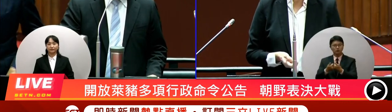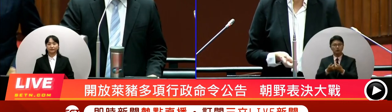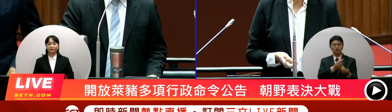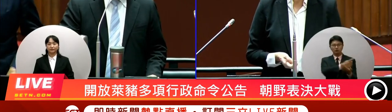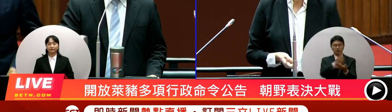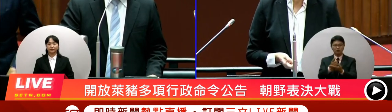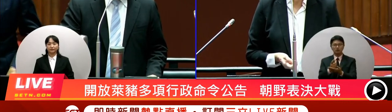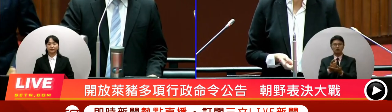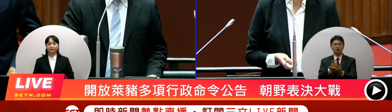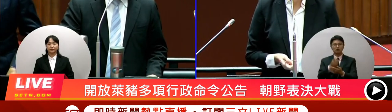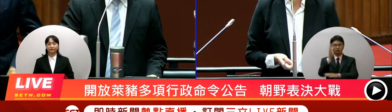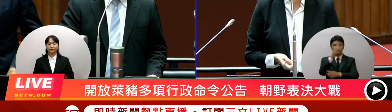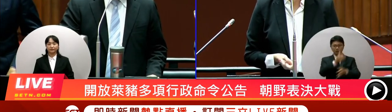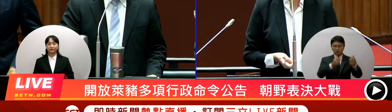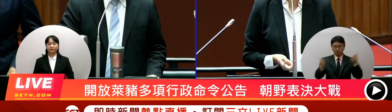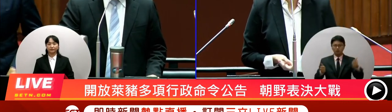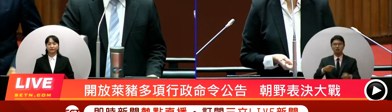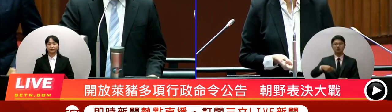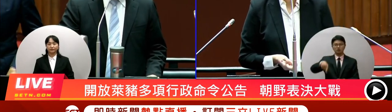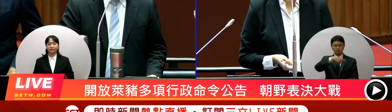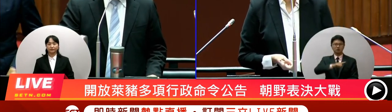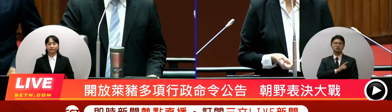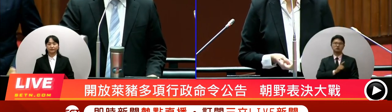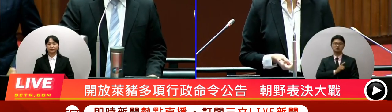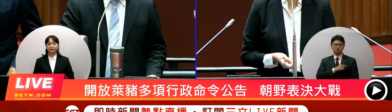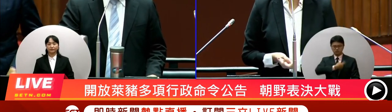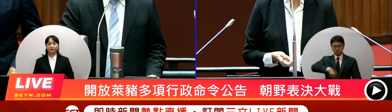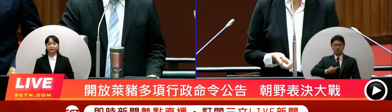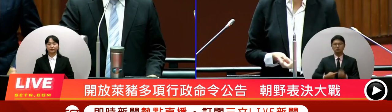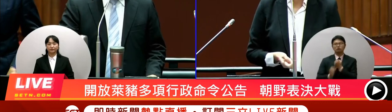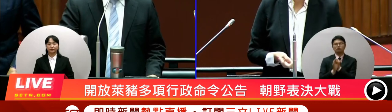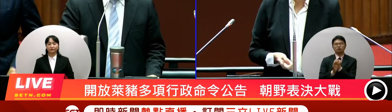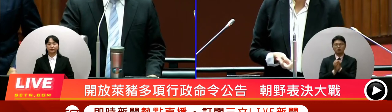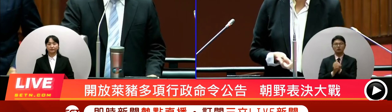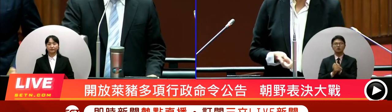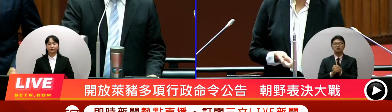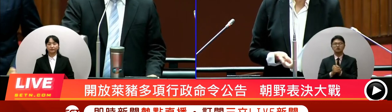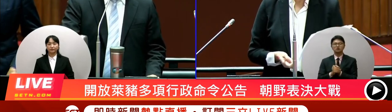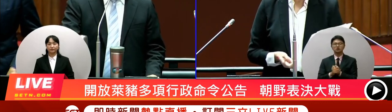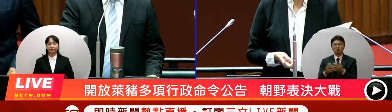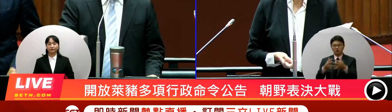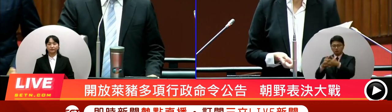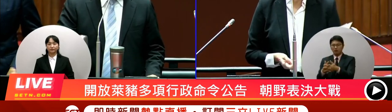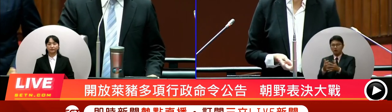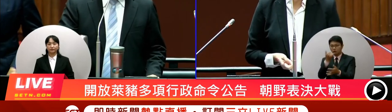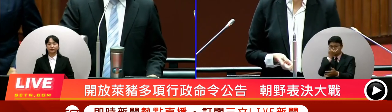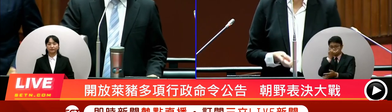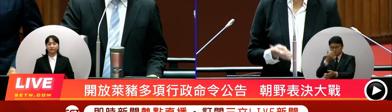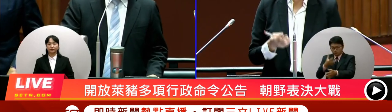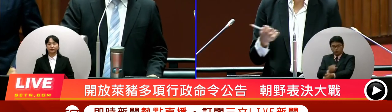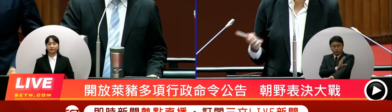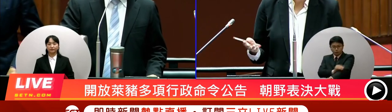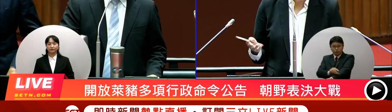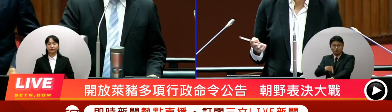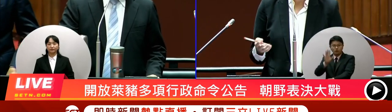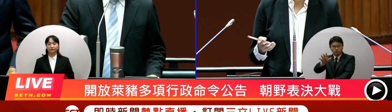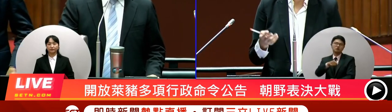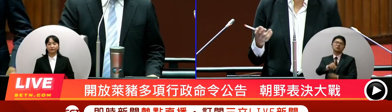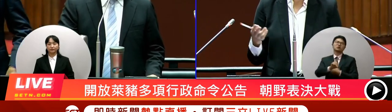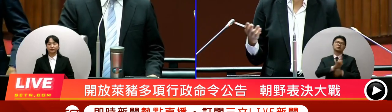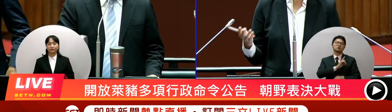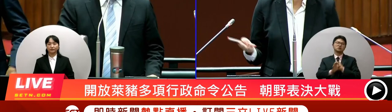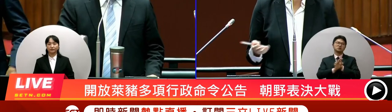不是应该要全面来加入这个人体试验？然后呢，来吃来猪。那如果这样子一个长期的一个吃下来之